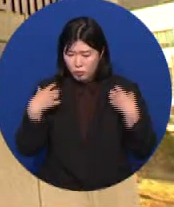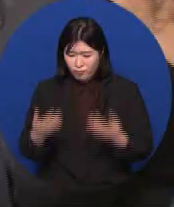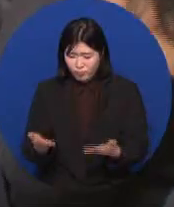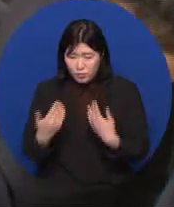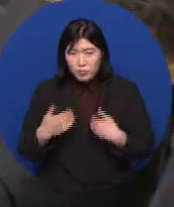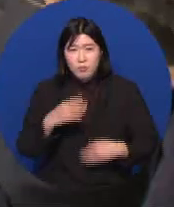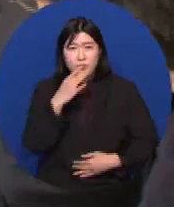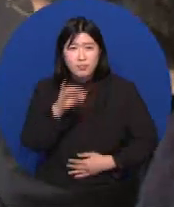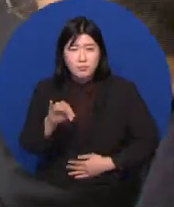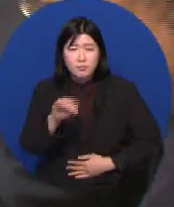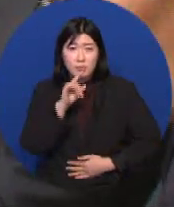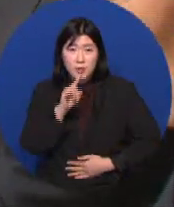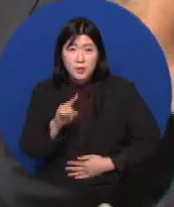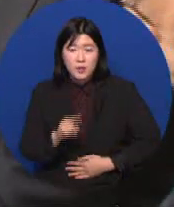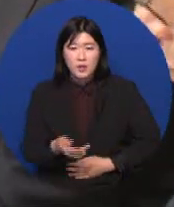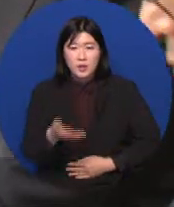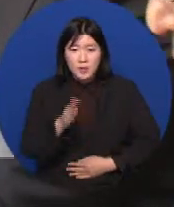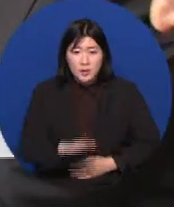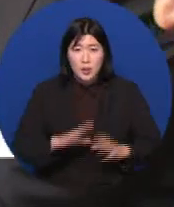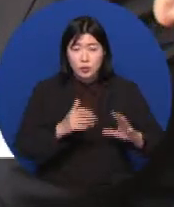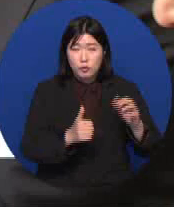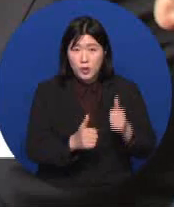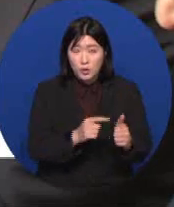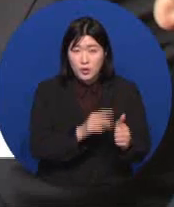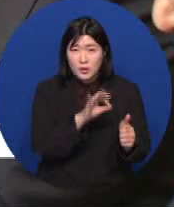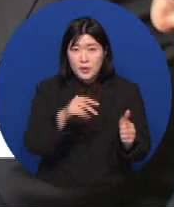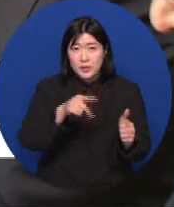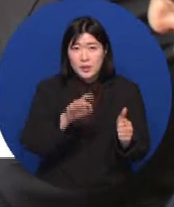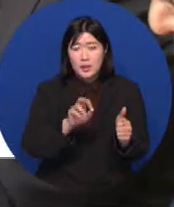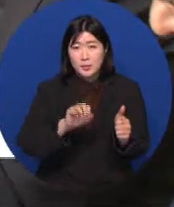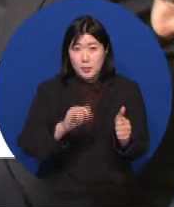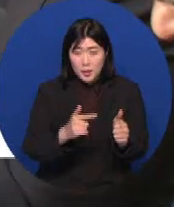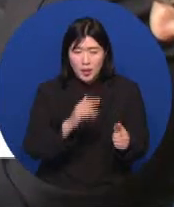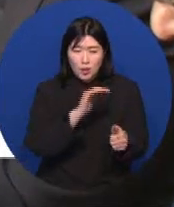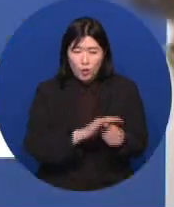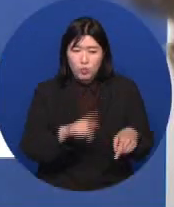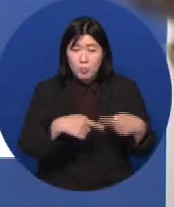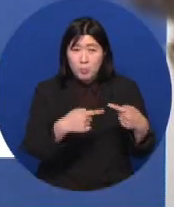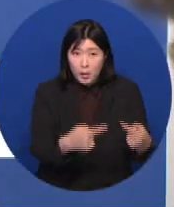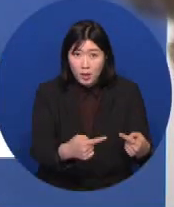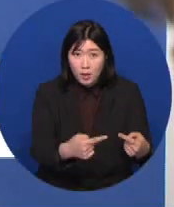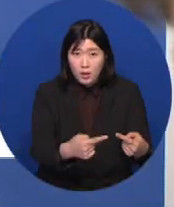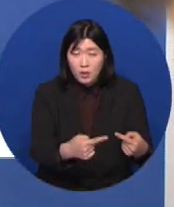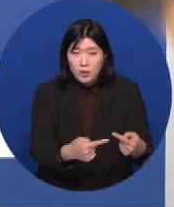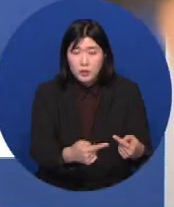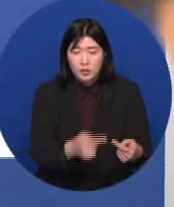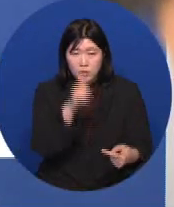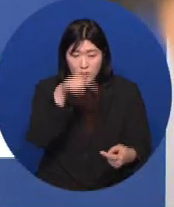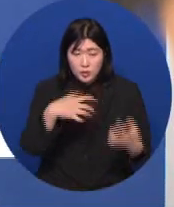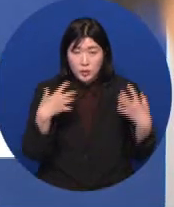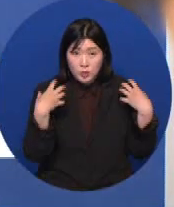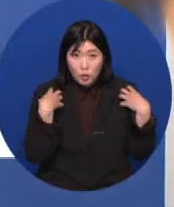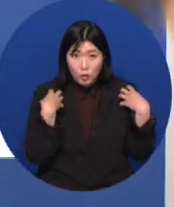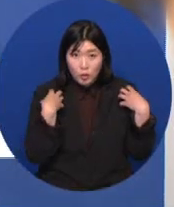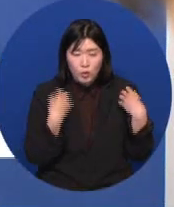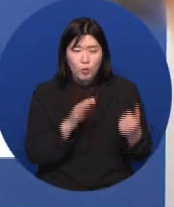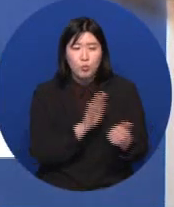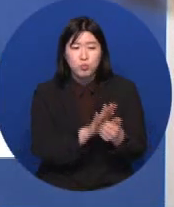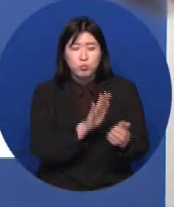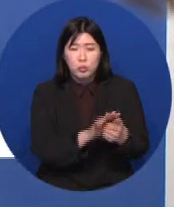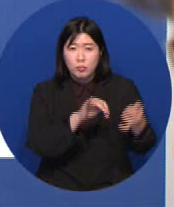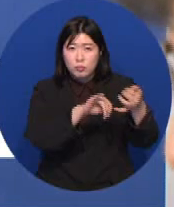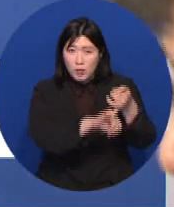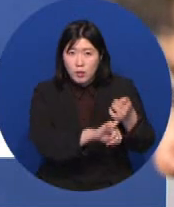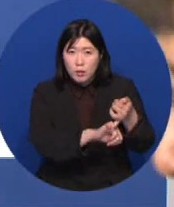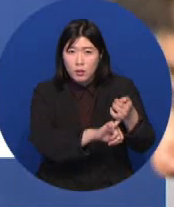가운데 더불어민주당 이상민 의원이 지난달 경남에서 진행된 토크 콘서트에 참석해 사천에 항공우주청이